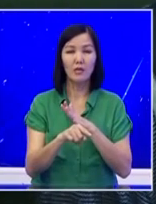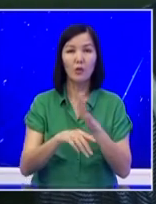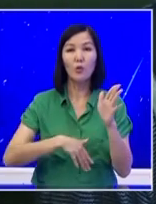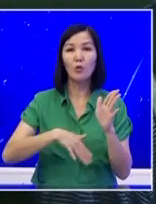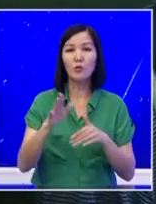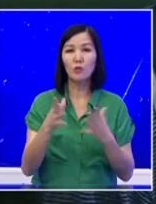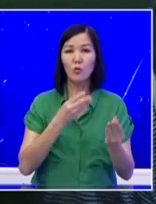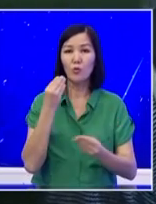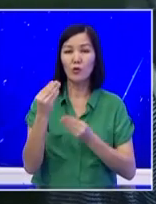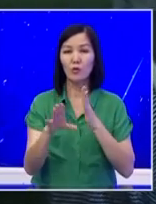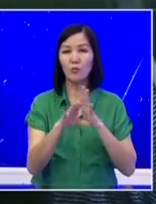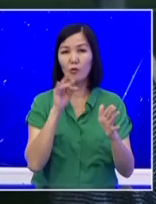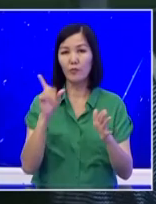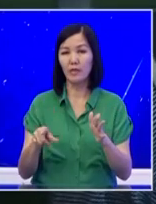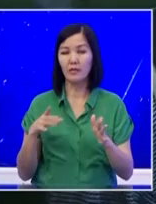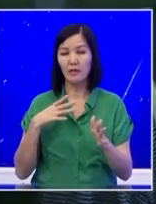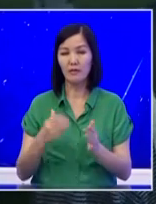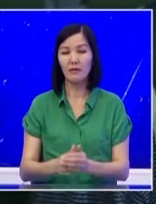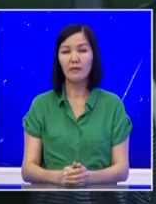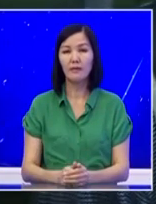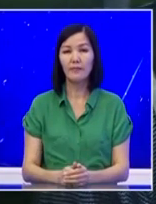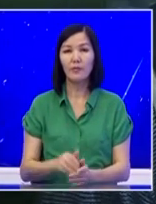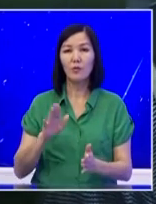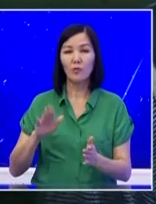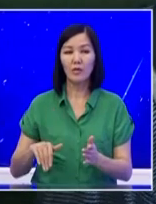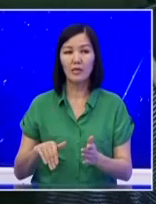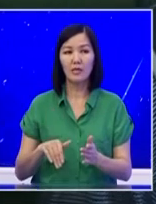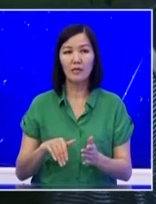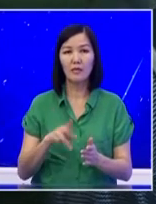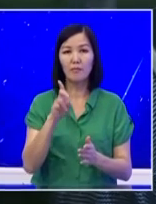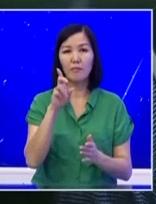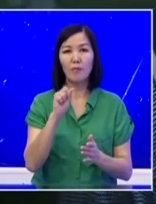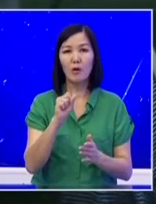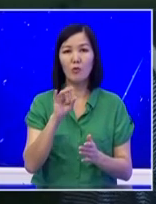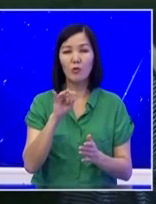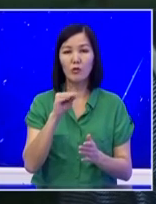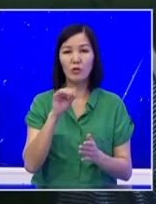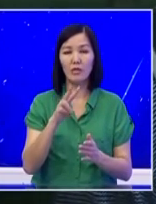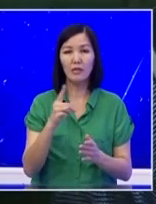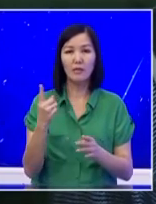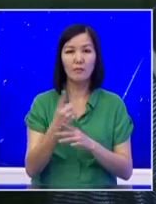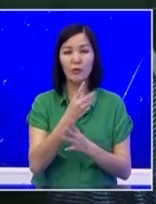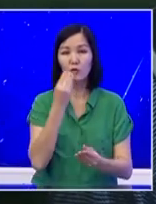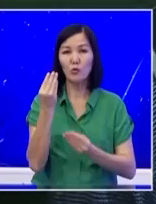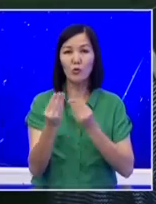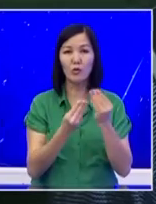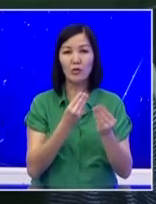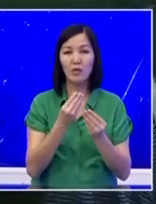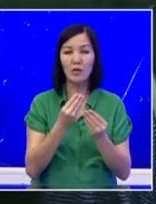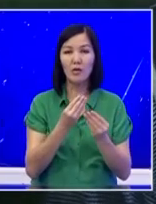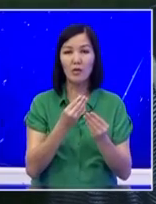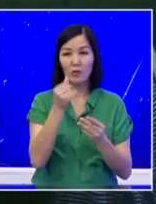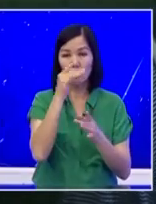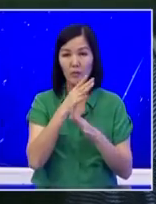үздіктердің қатарында көшін бастап тұр. Одан кейін, мысалы, Бауыржан деген азаматтар алғашқы бірінші турда кәдімгідей доп алып жүгіре алмайтын болған.